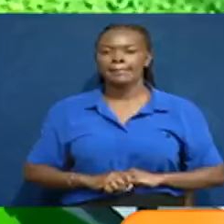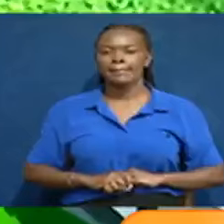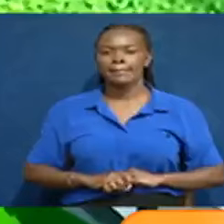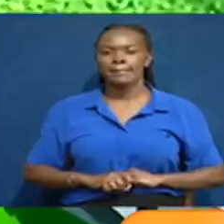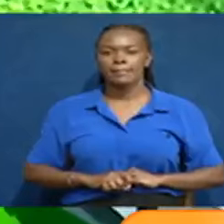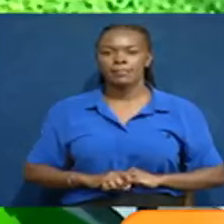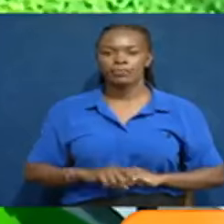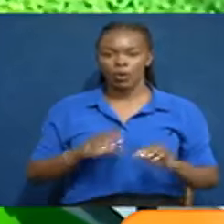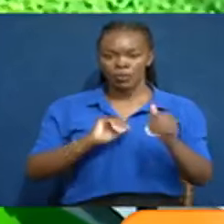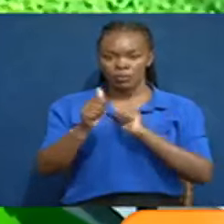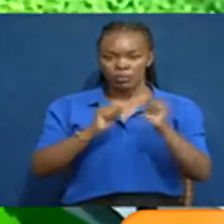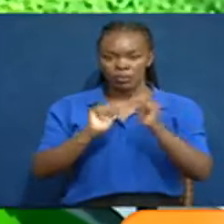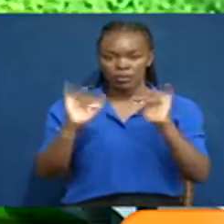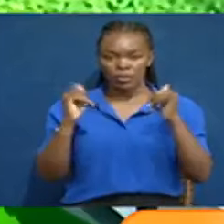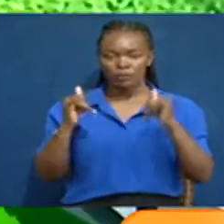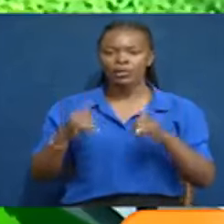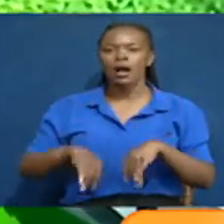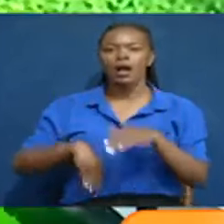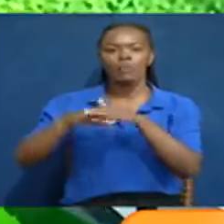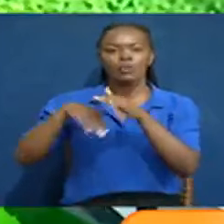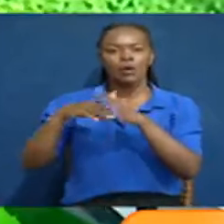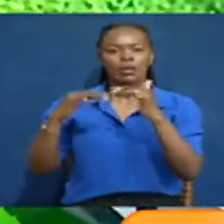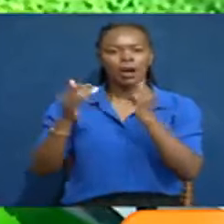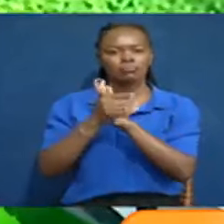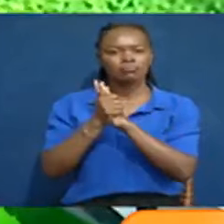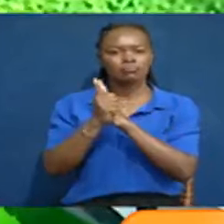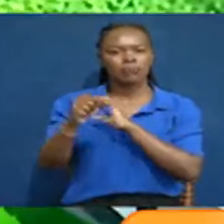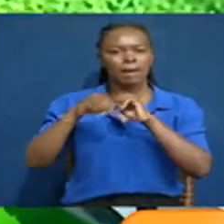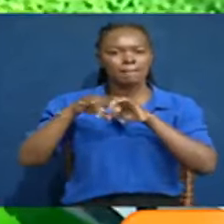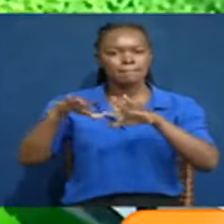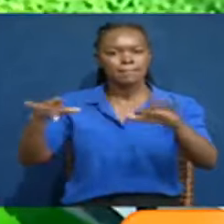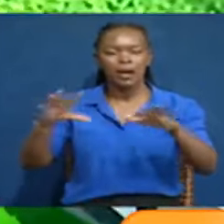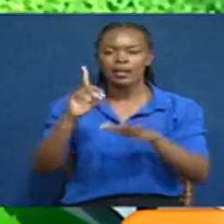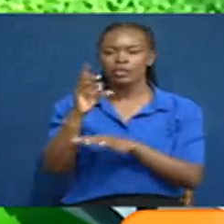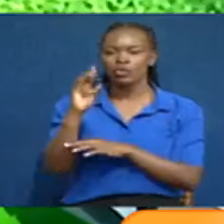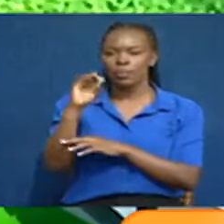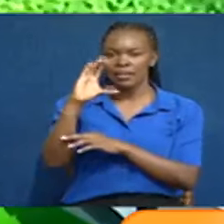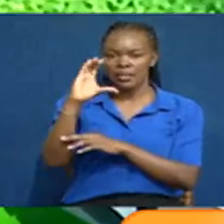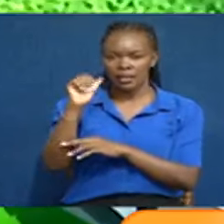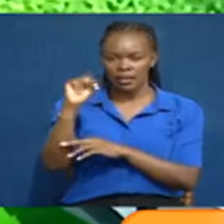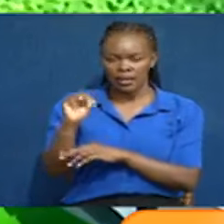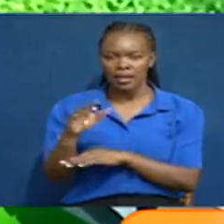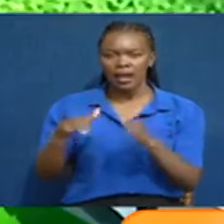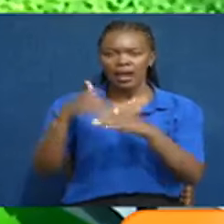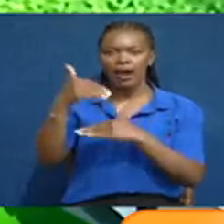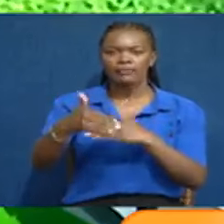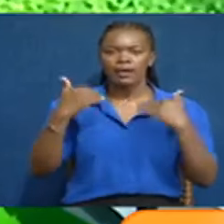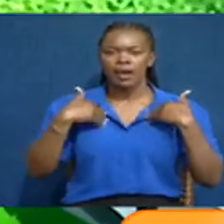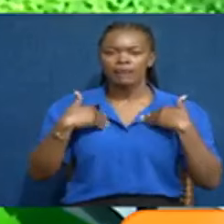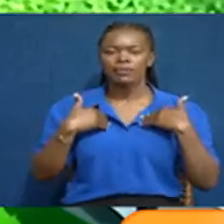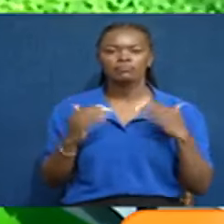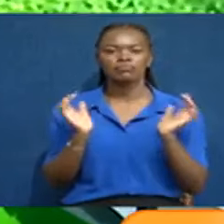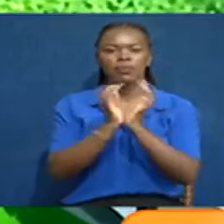Naam, kwenye spoti ni kwamba mchezo wa soka umeanza kupata umaarufu katika Jamhuri ya Dominica baada ya kuandaa kombe la dunia kwa wasichana chini ya